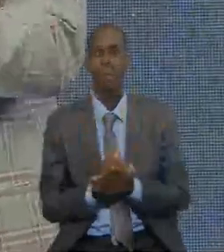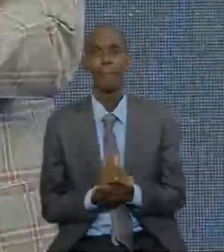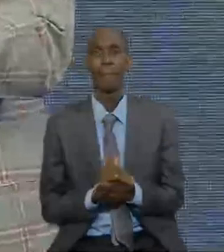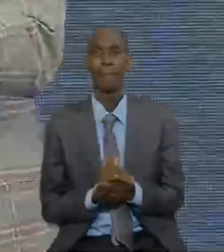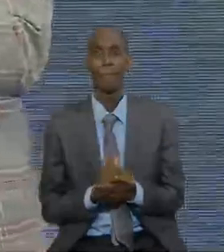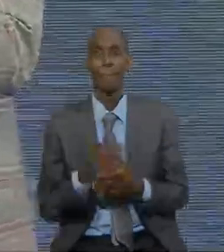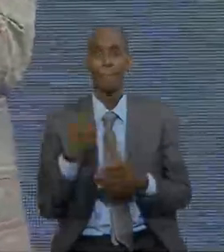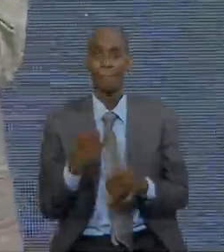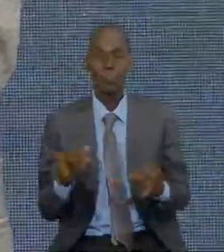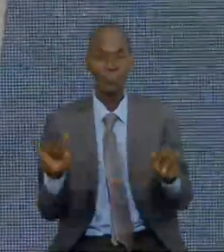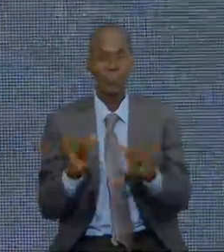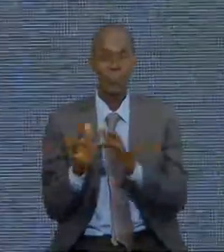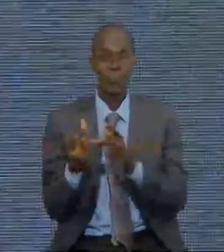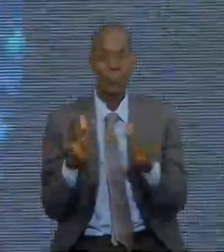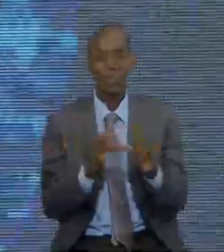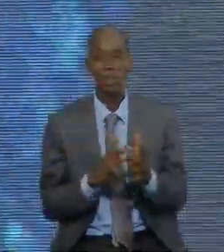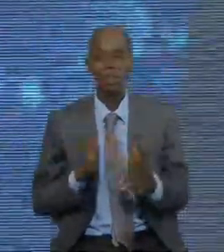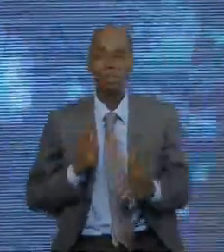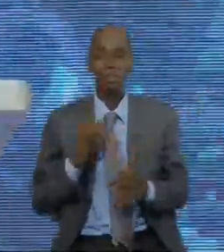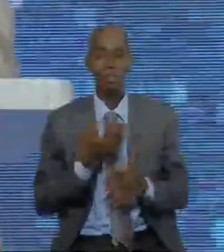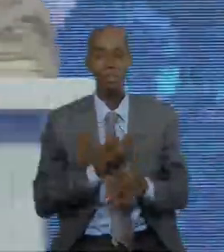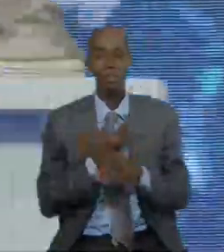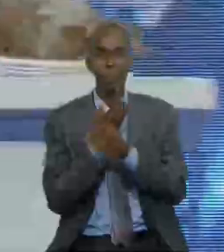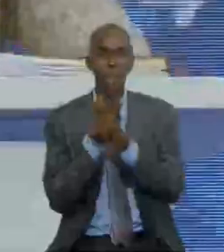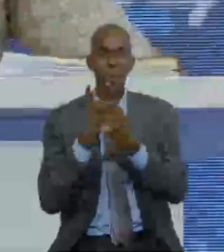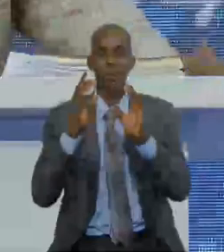le même Jésus notre guérisseur